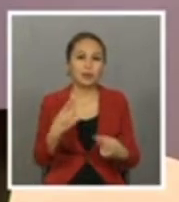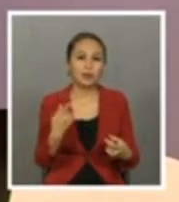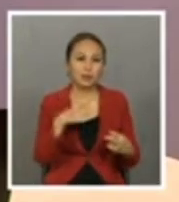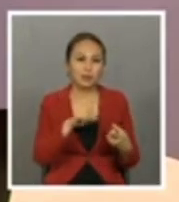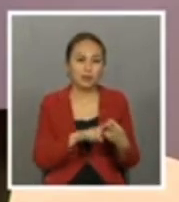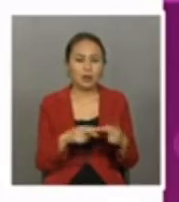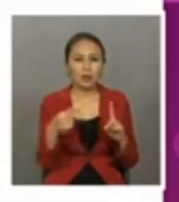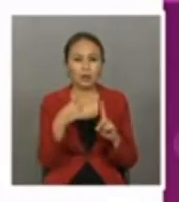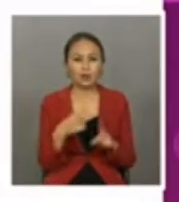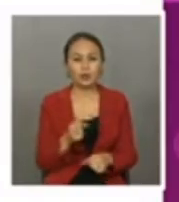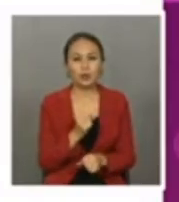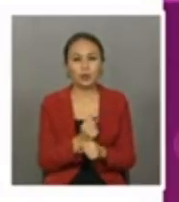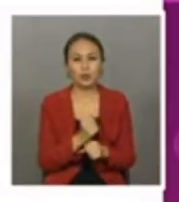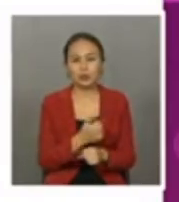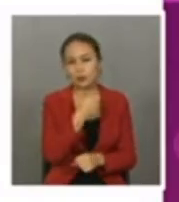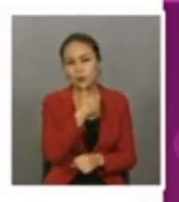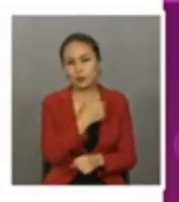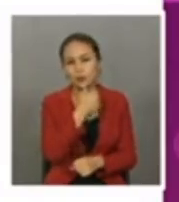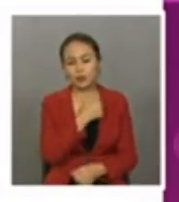әңгіме құрастырыңдаршы.